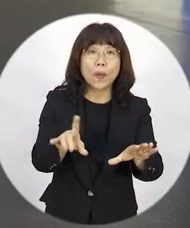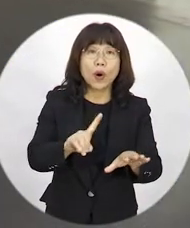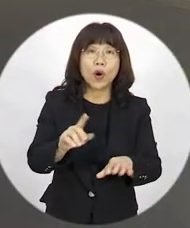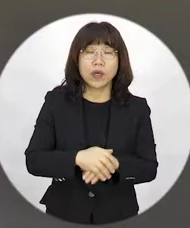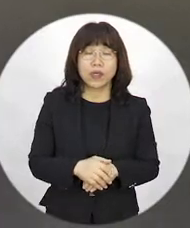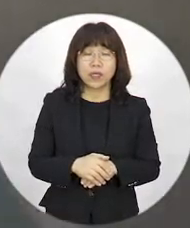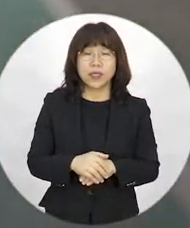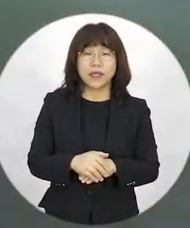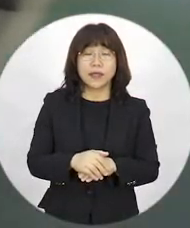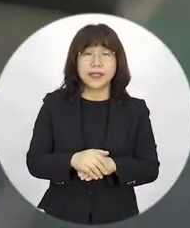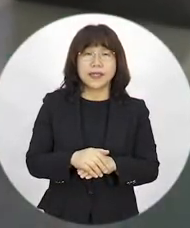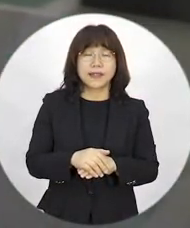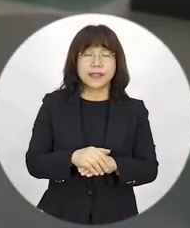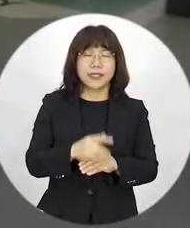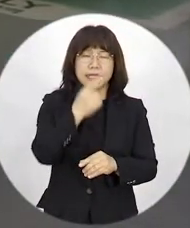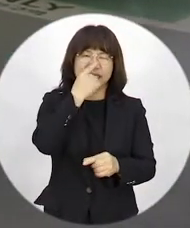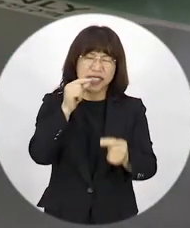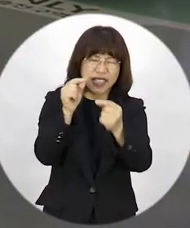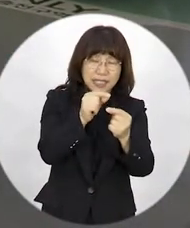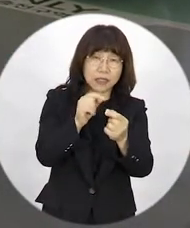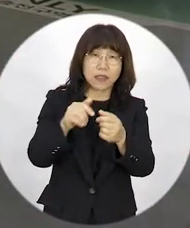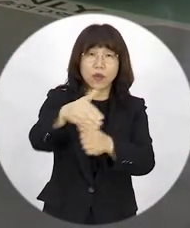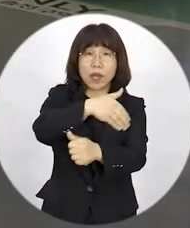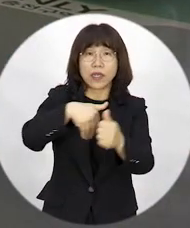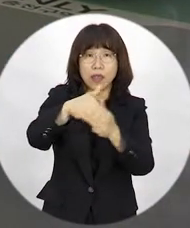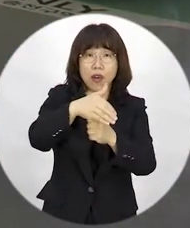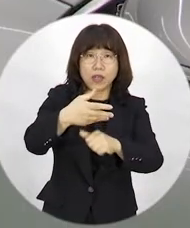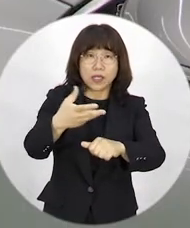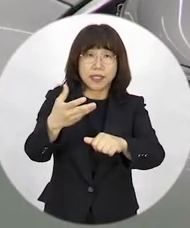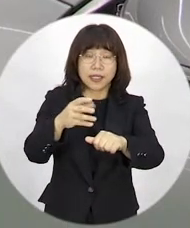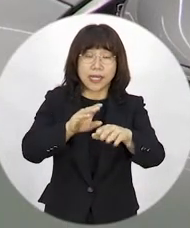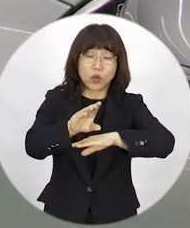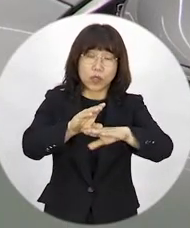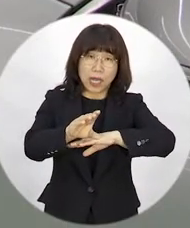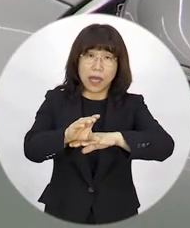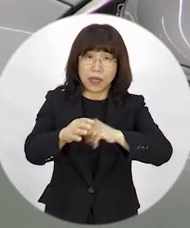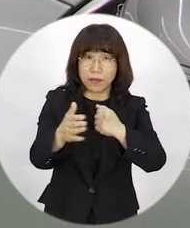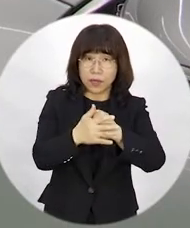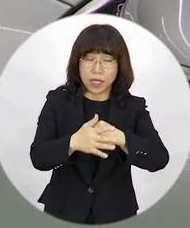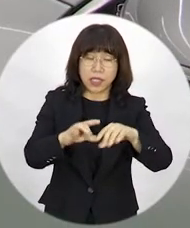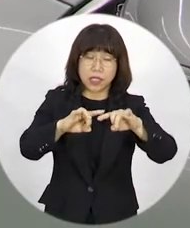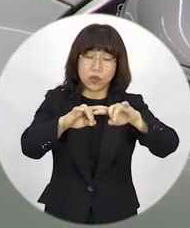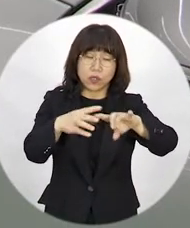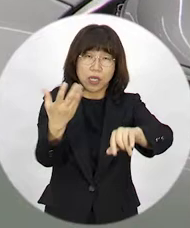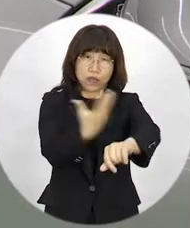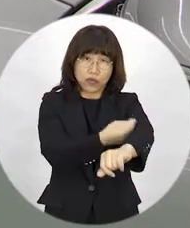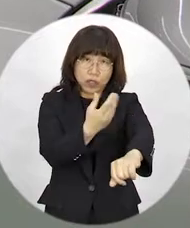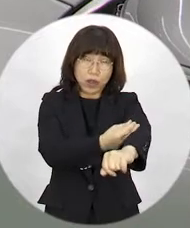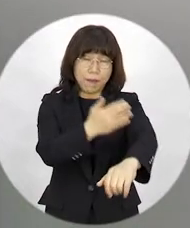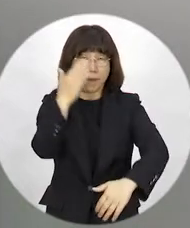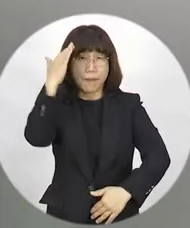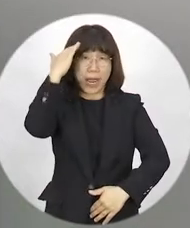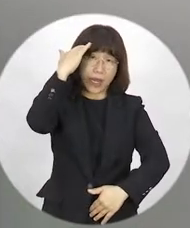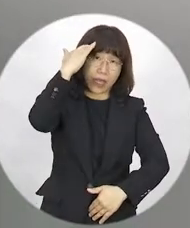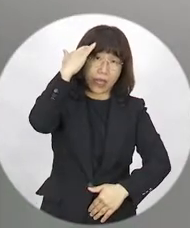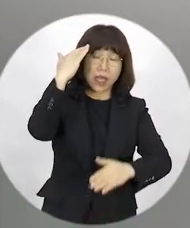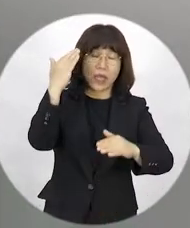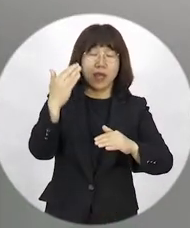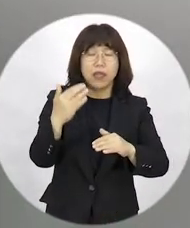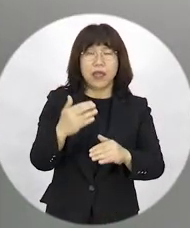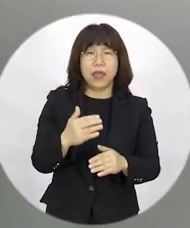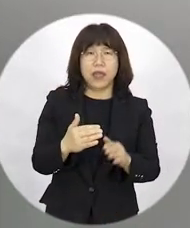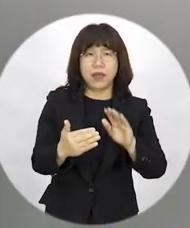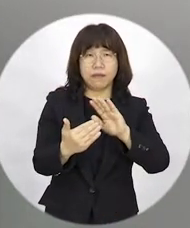이번 단속은 개정된 친환경 자동차법에 따라 충전 방해 행위 금지에 대한 홍보와 계도 기간을 거쳐 추진하게